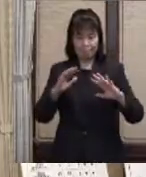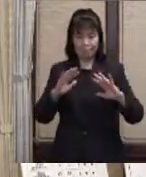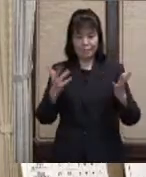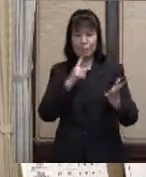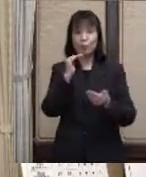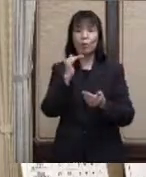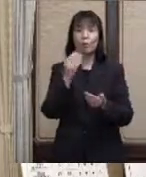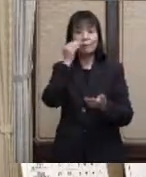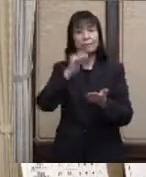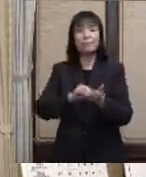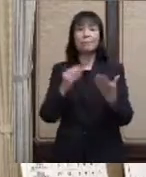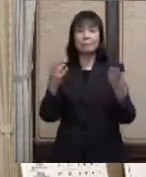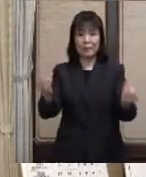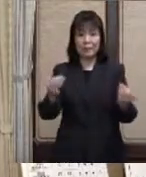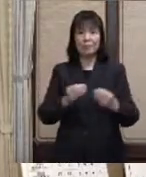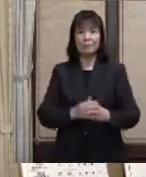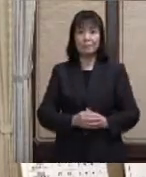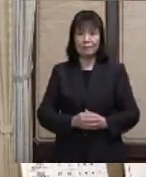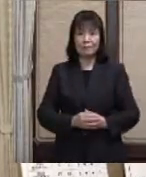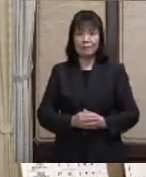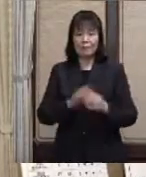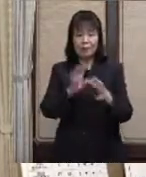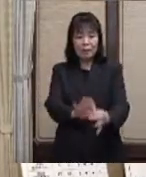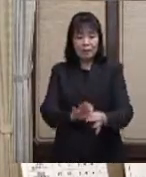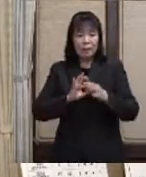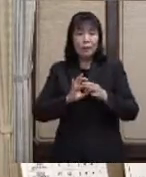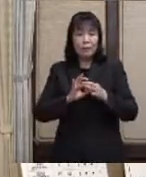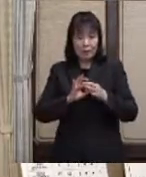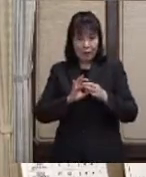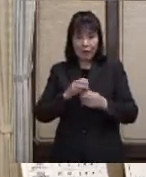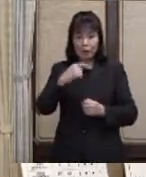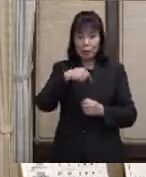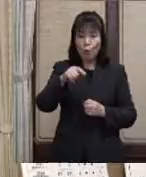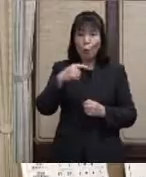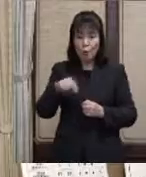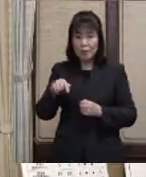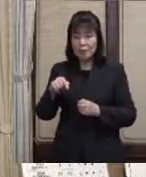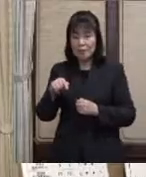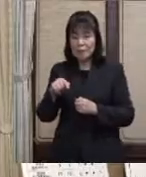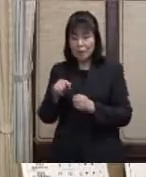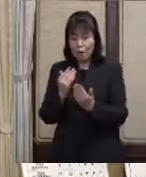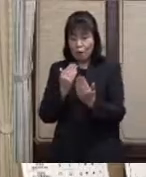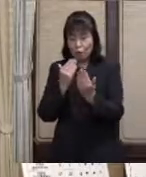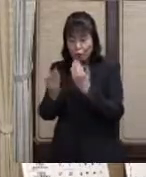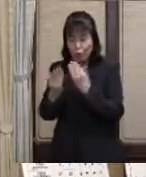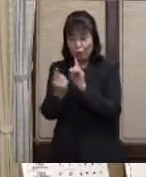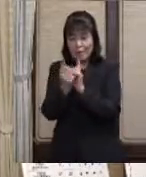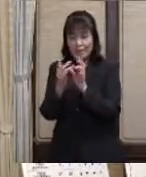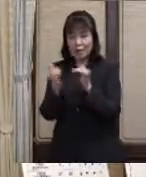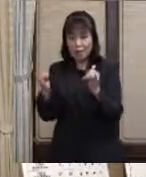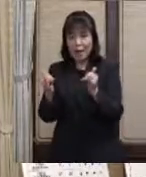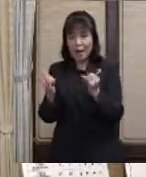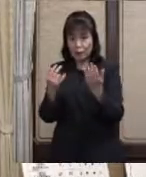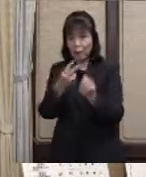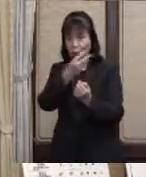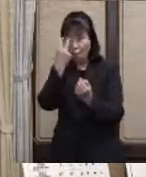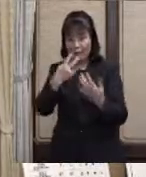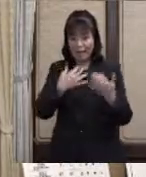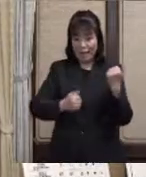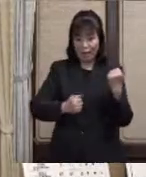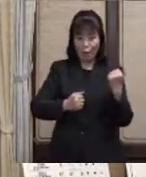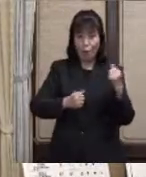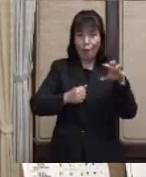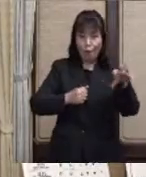ることが確認できました。これにより教員の濃厚接触者である同校の生徒さん5